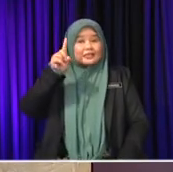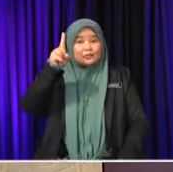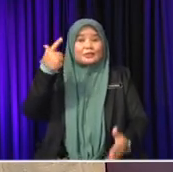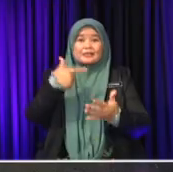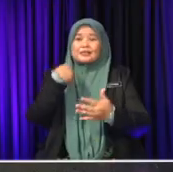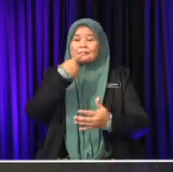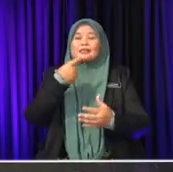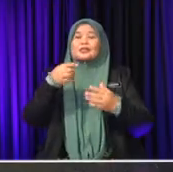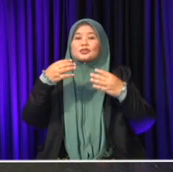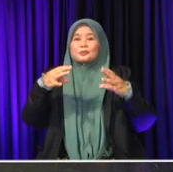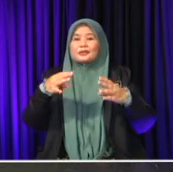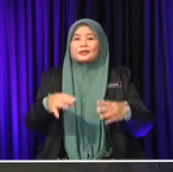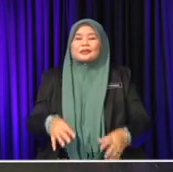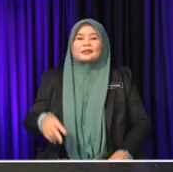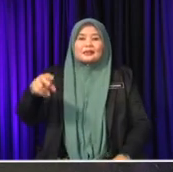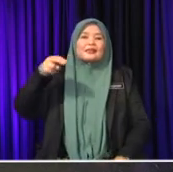Nak coba ya